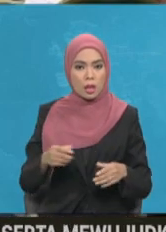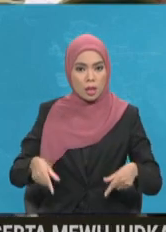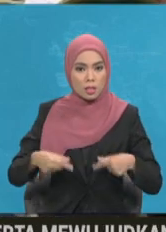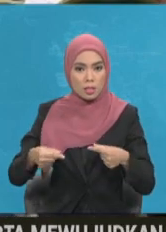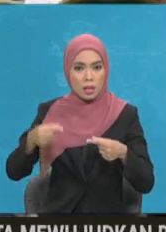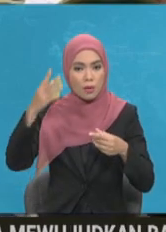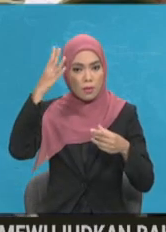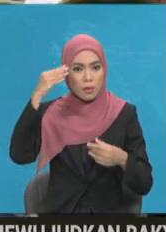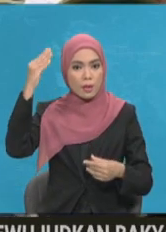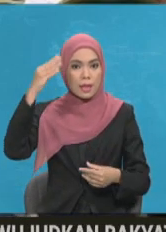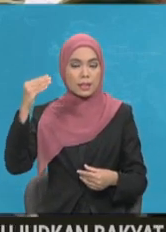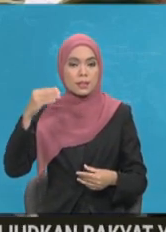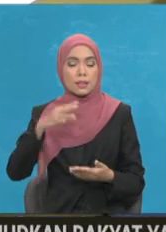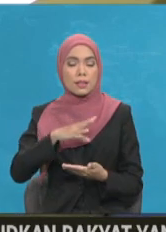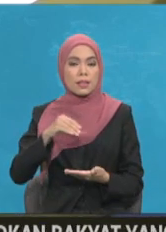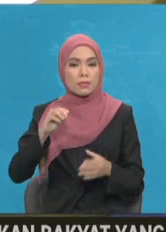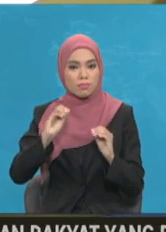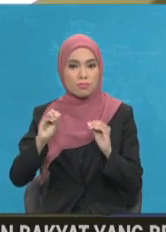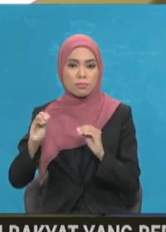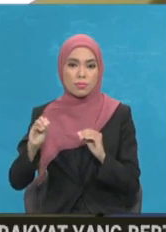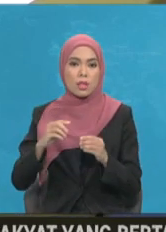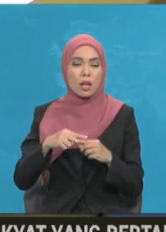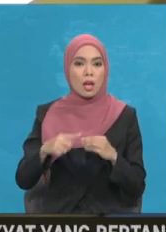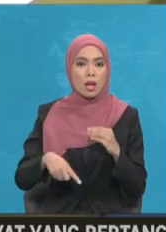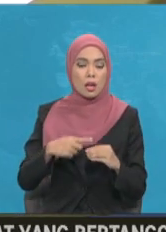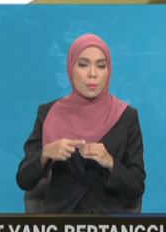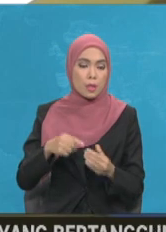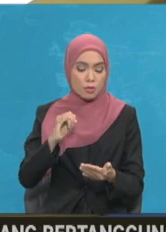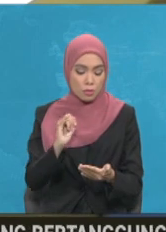ilmu tentang Seni rakyat Jawi kepada generasi muda